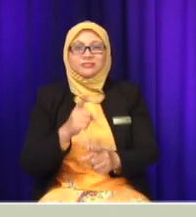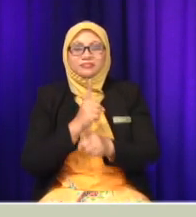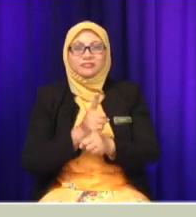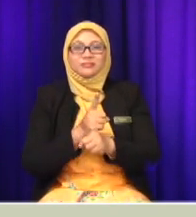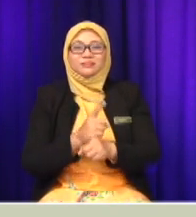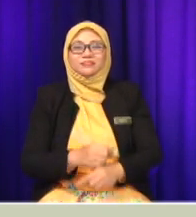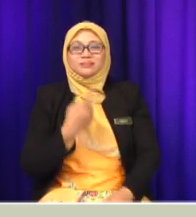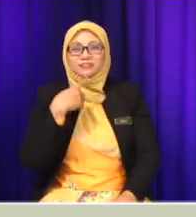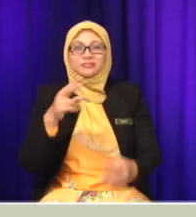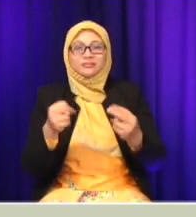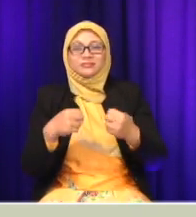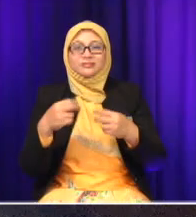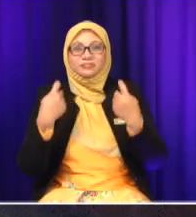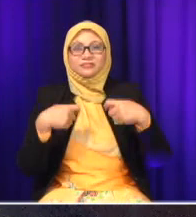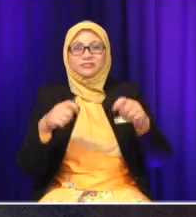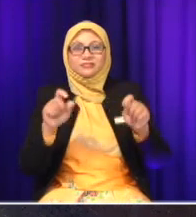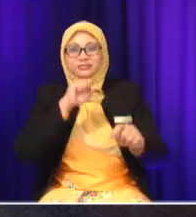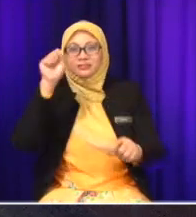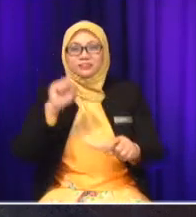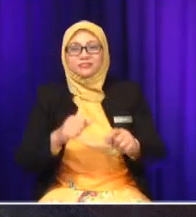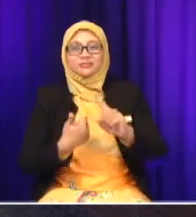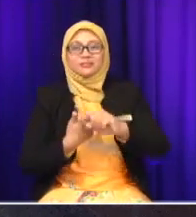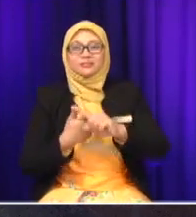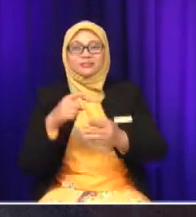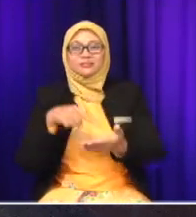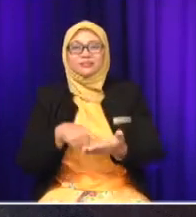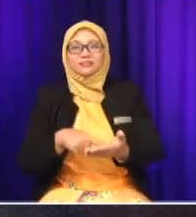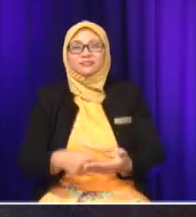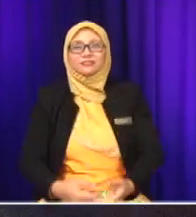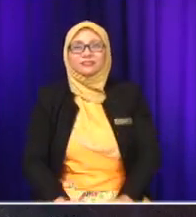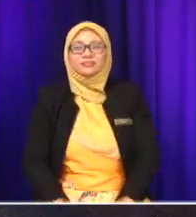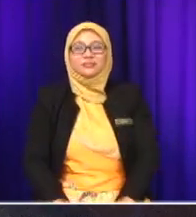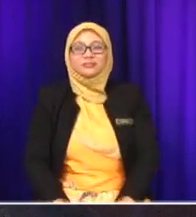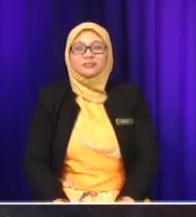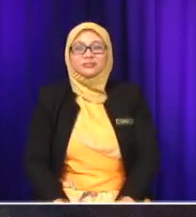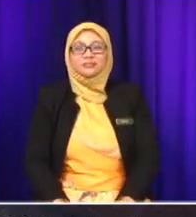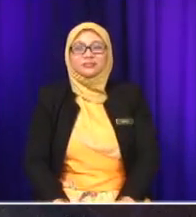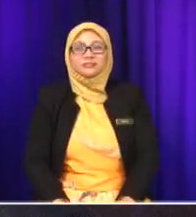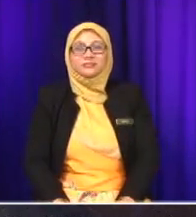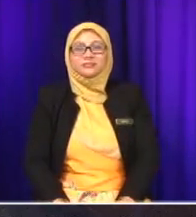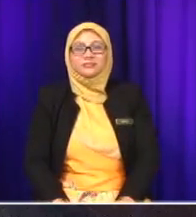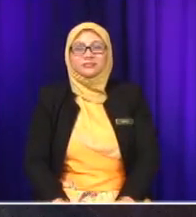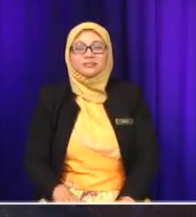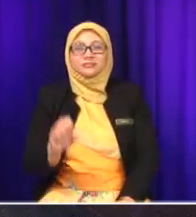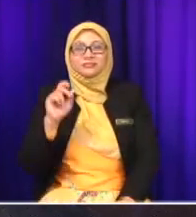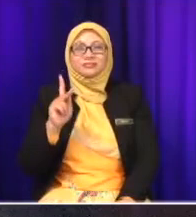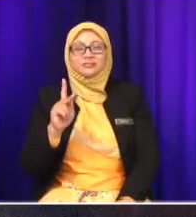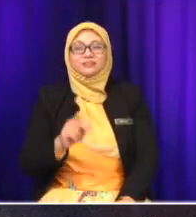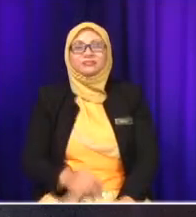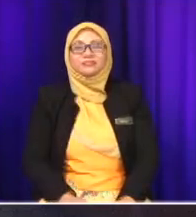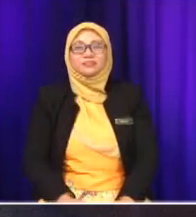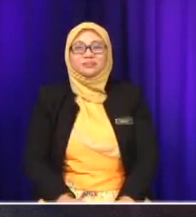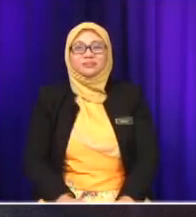pertama ni Siapa yang nak Cuba Sil angkat tangan oh kawwan silak